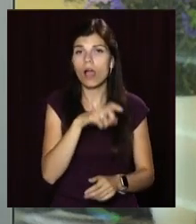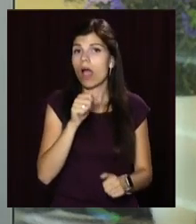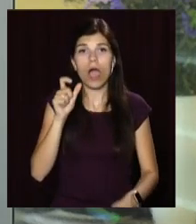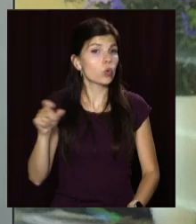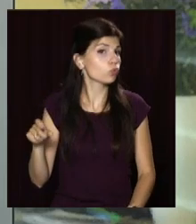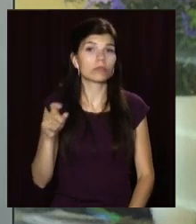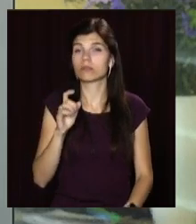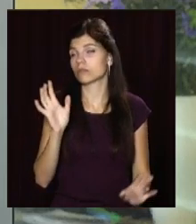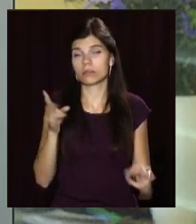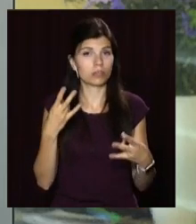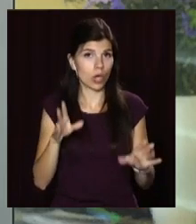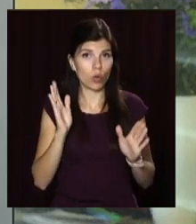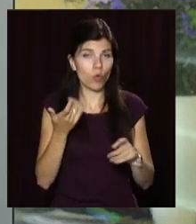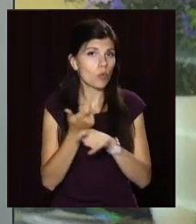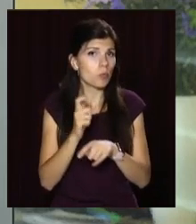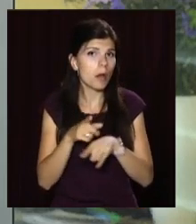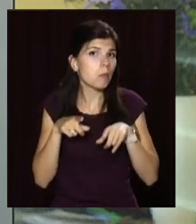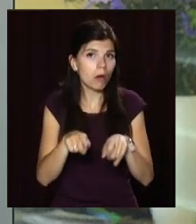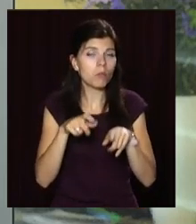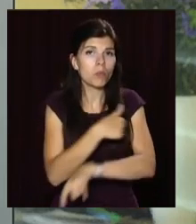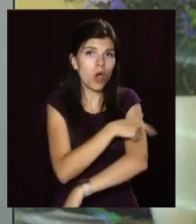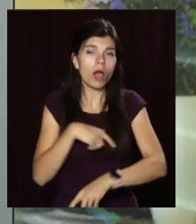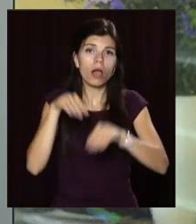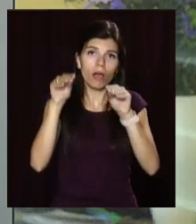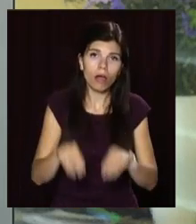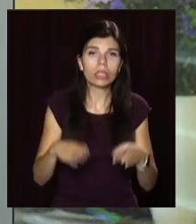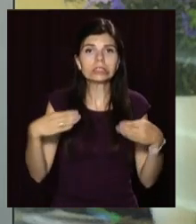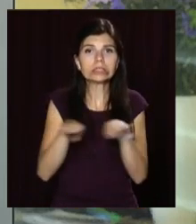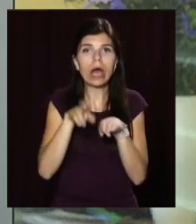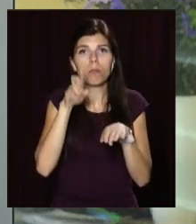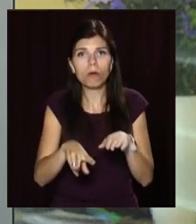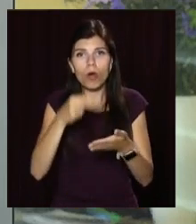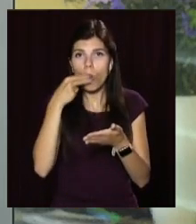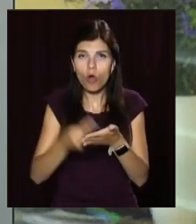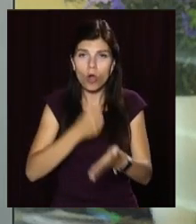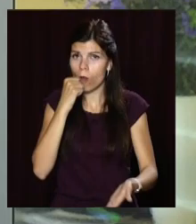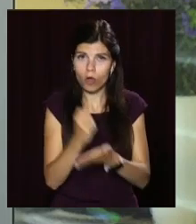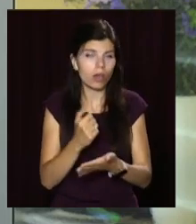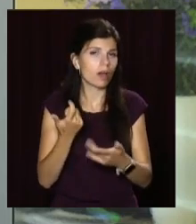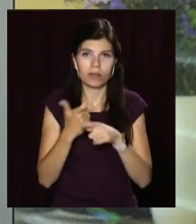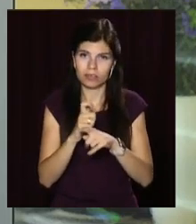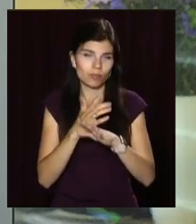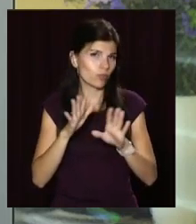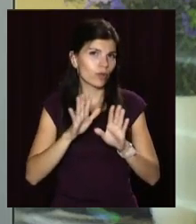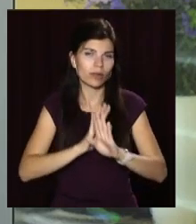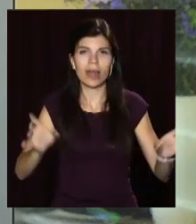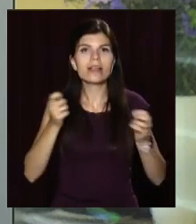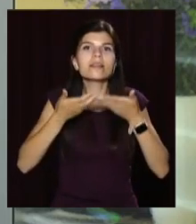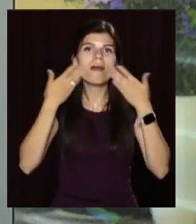не доведеться більше бігати до медустанов закривати лікарняні. Більше про нововведення у сюжеті.